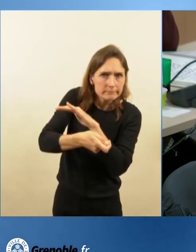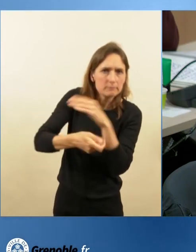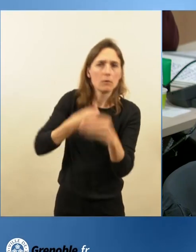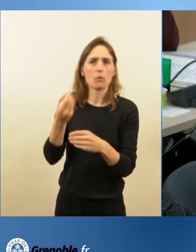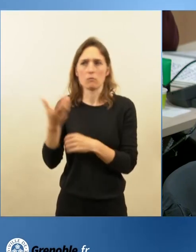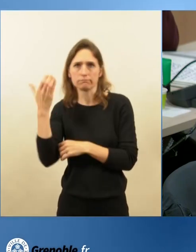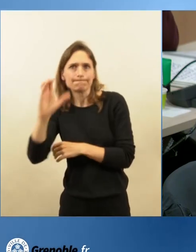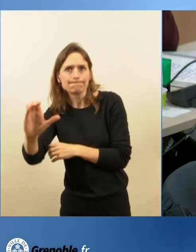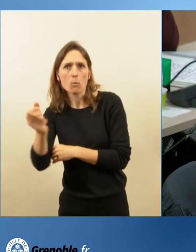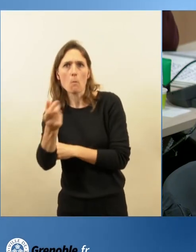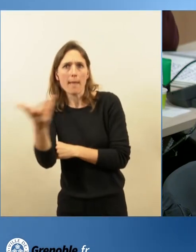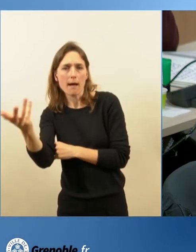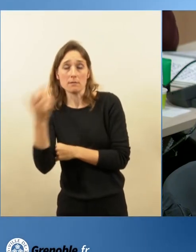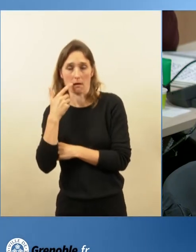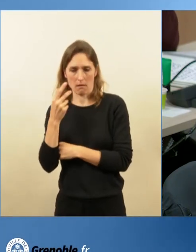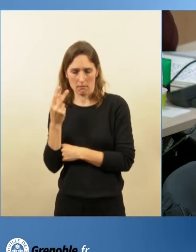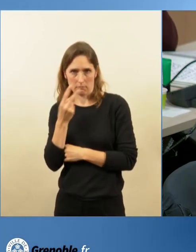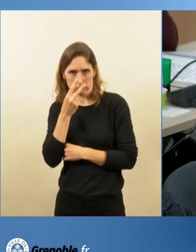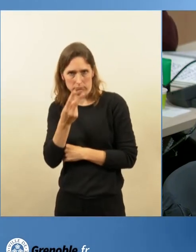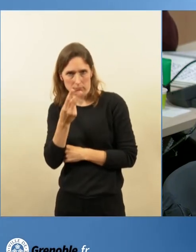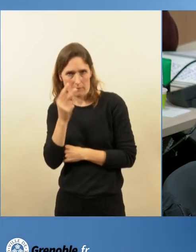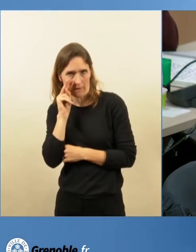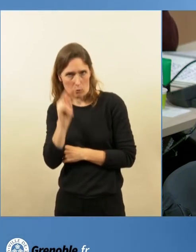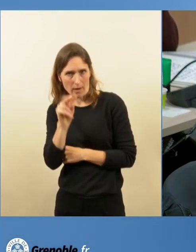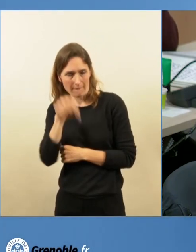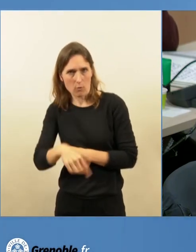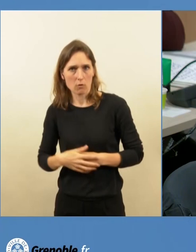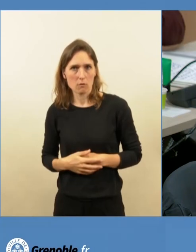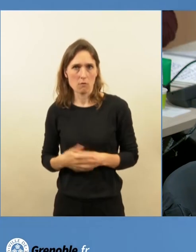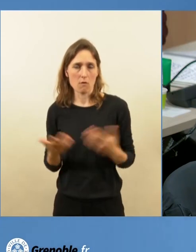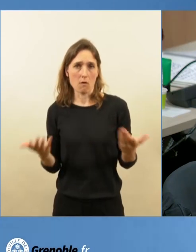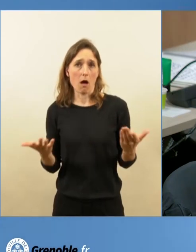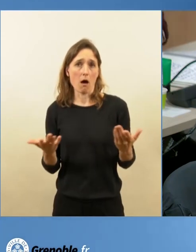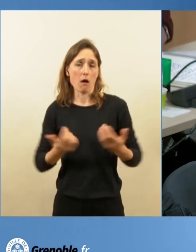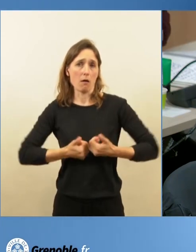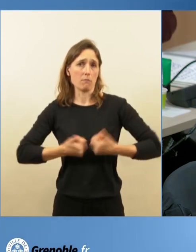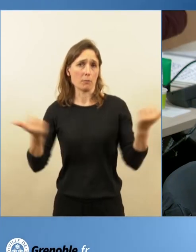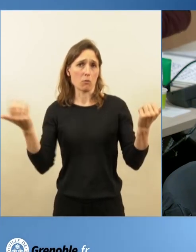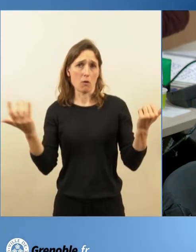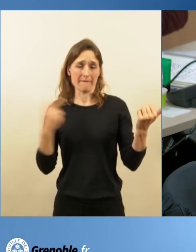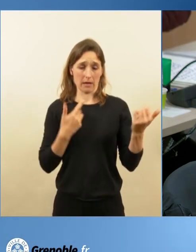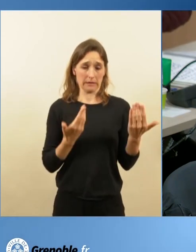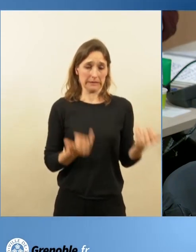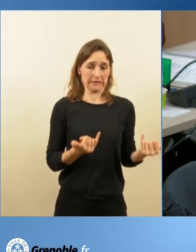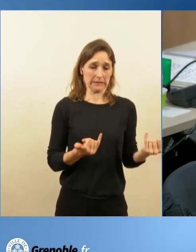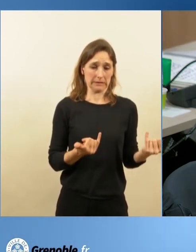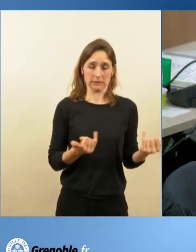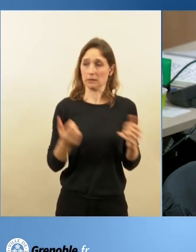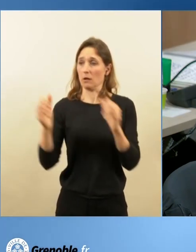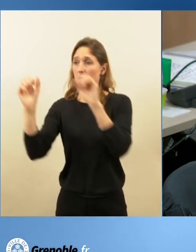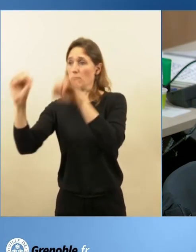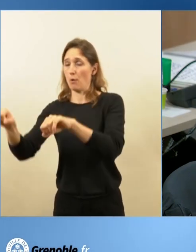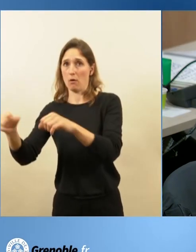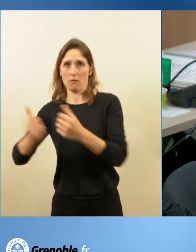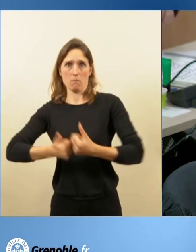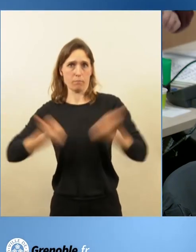et donc on voit bien le l'écart qui qui existent entre ce qui nous arrive et ce qui est possible de faire